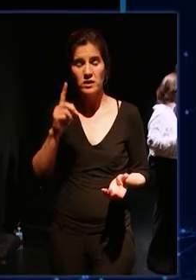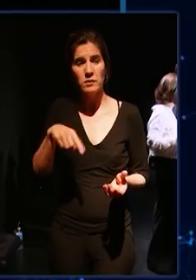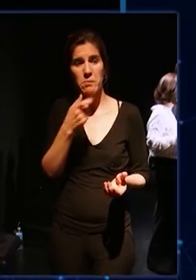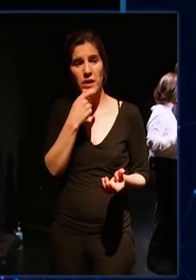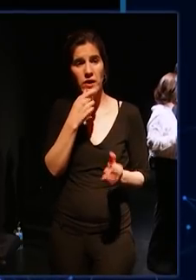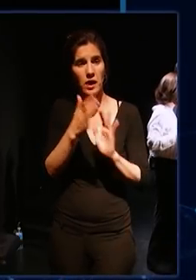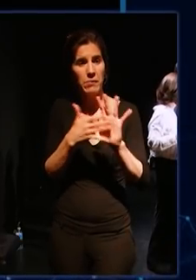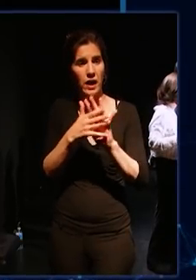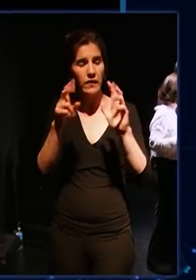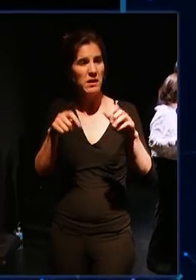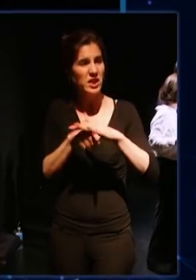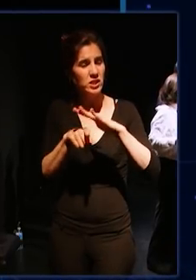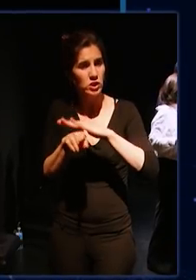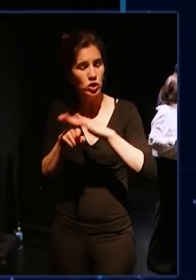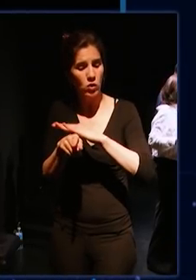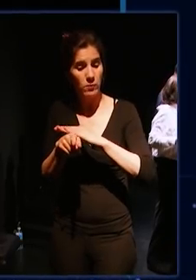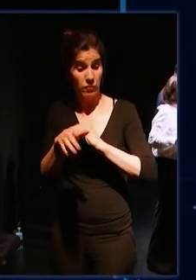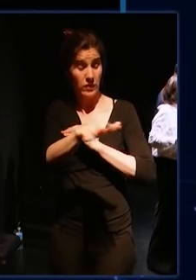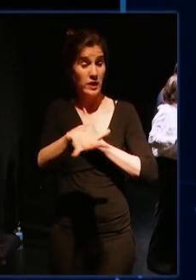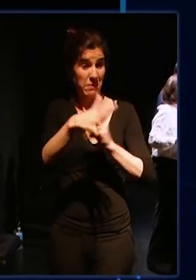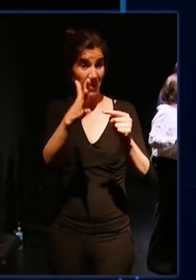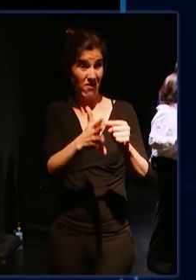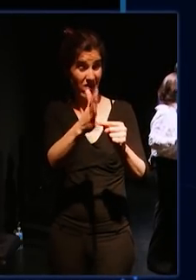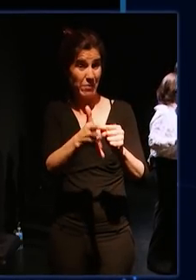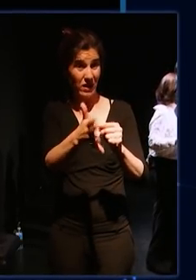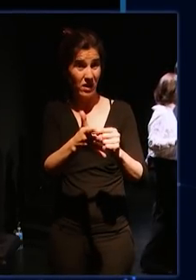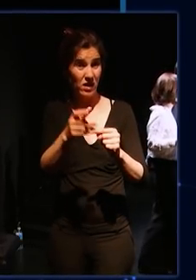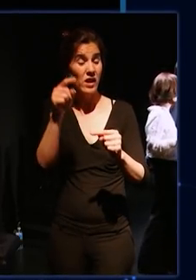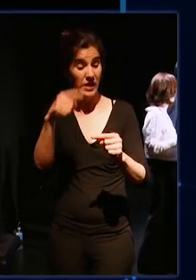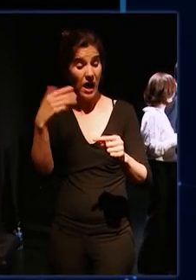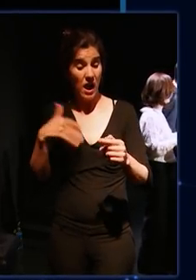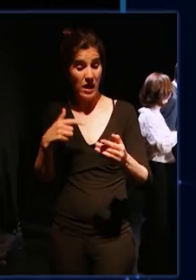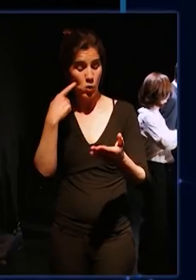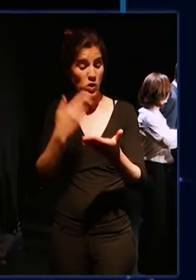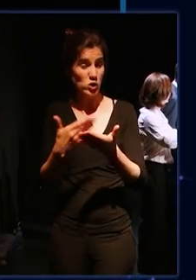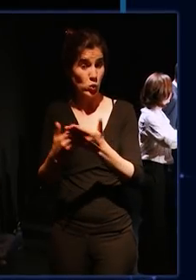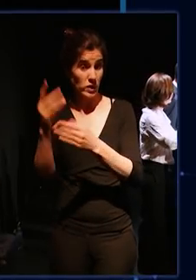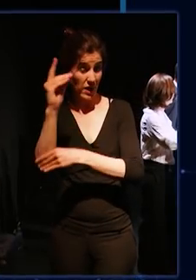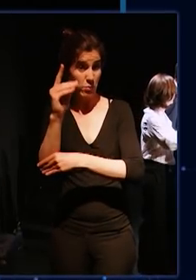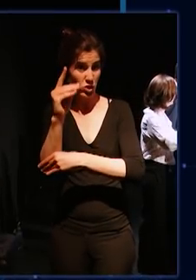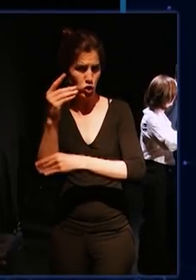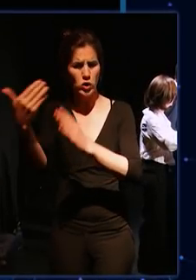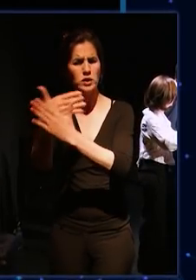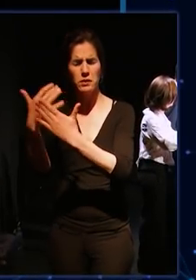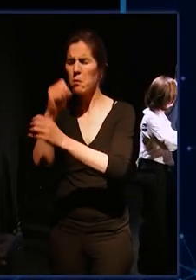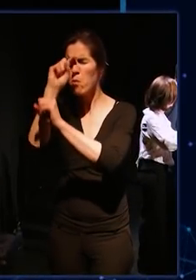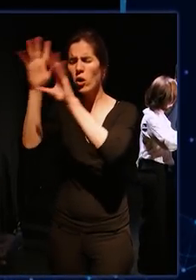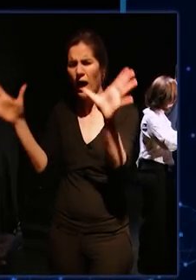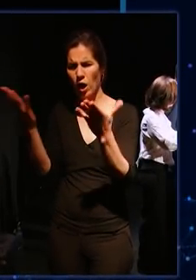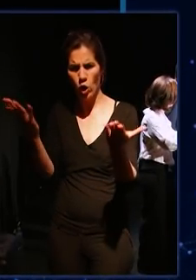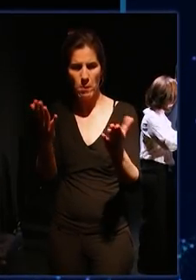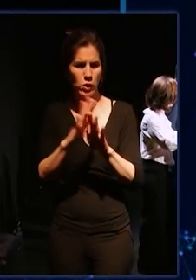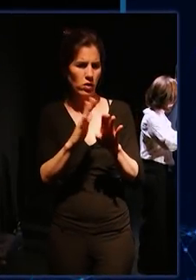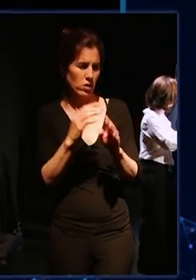gestió de l'espai de la fàbrica, que tenim un estudi de la Diputació que ens explica molt clarament com ha de ser, però per interpel·lació